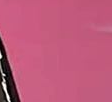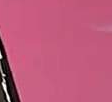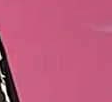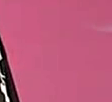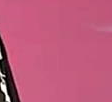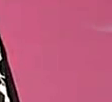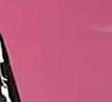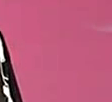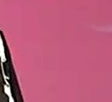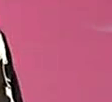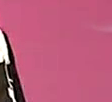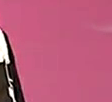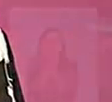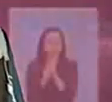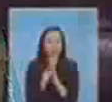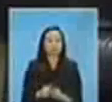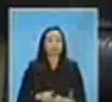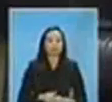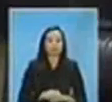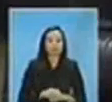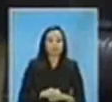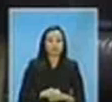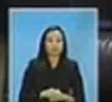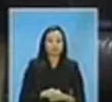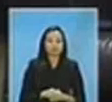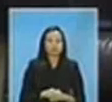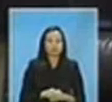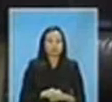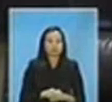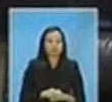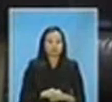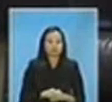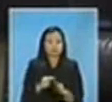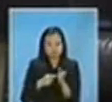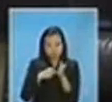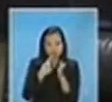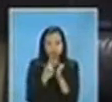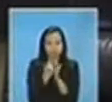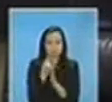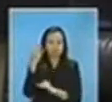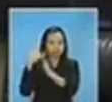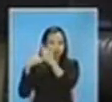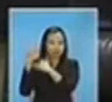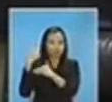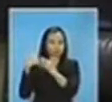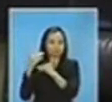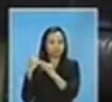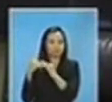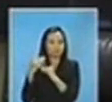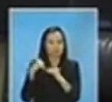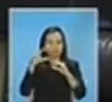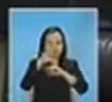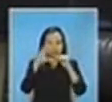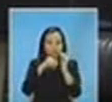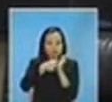ช.ไม่เป็นธรรมเร่งรีบรวบรัดและเห็นได้จากอีกกรณีหนึ่งก็คือการตัดพยานหลักฐานที่ดิฉันสามารถนำมาหักล้